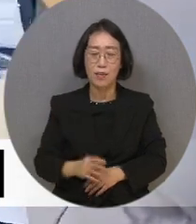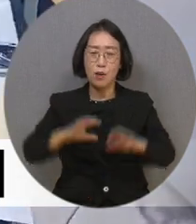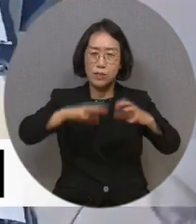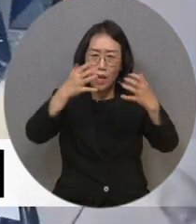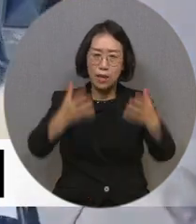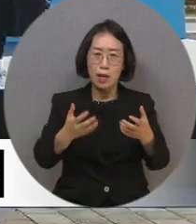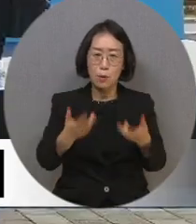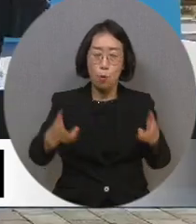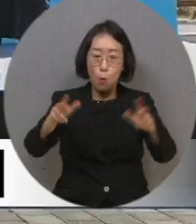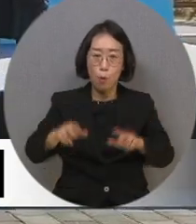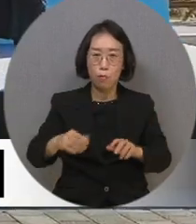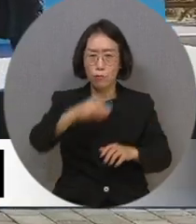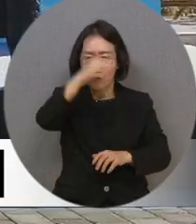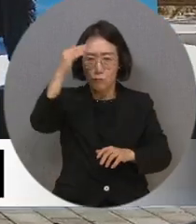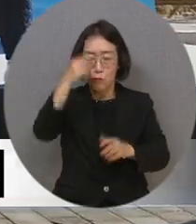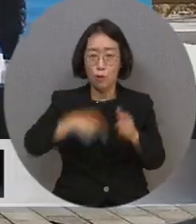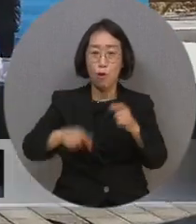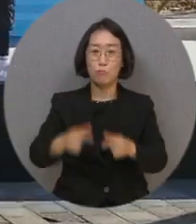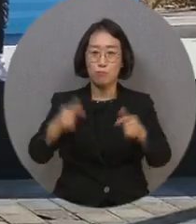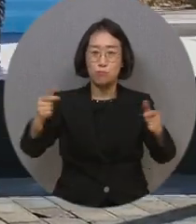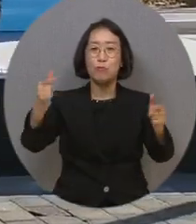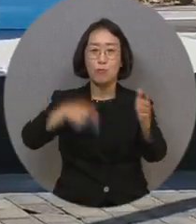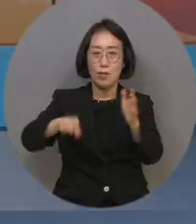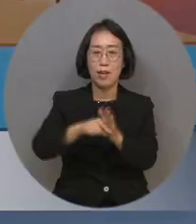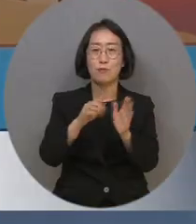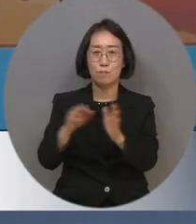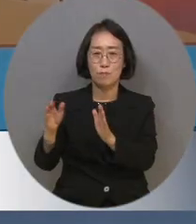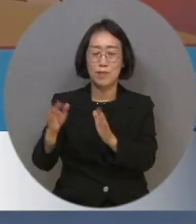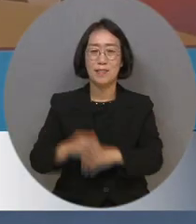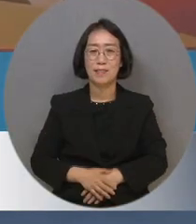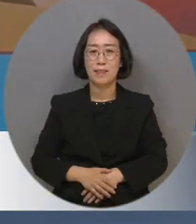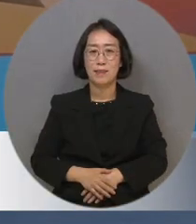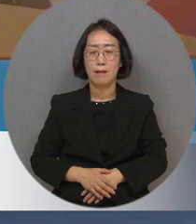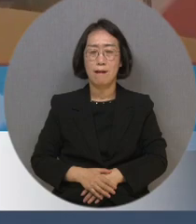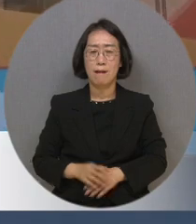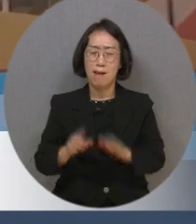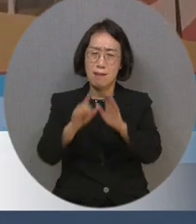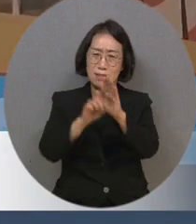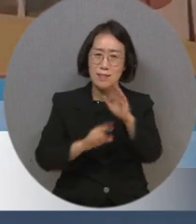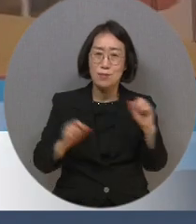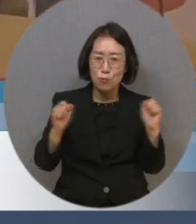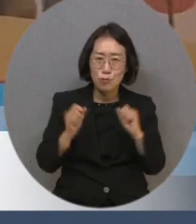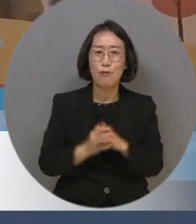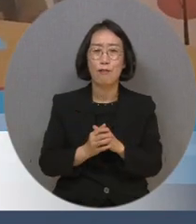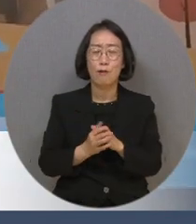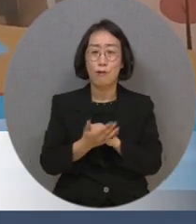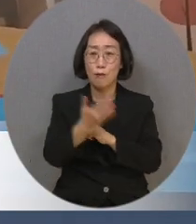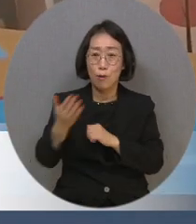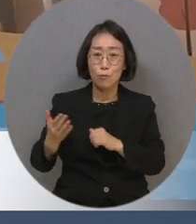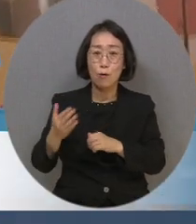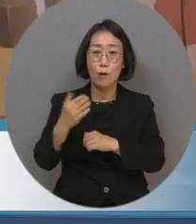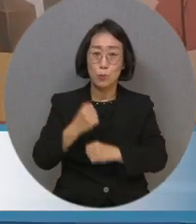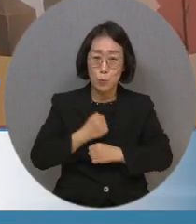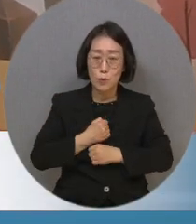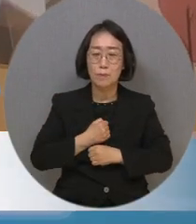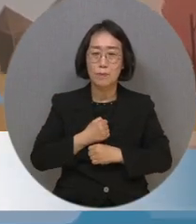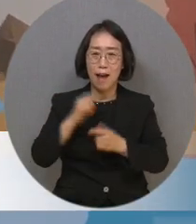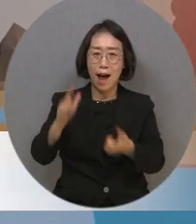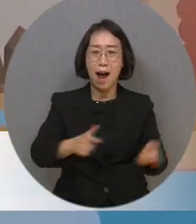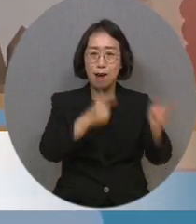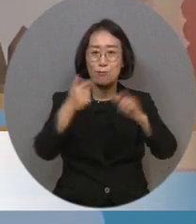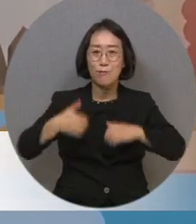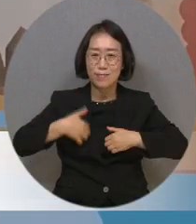방문 활성화를 위해 함께 준비한 행사입니다. 날씨가 매우 춥습니다. 건강 유의하시면서 즐거운 하루 보내시기